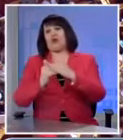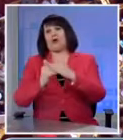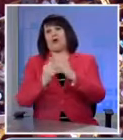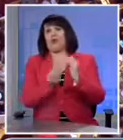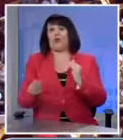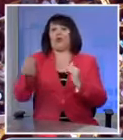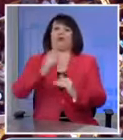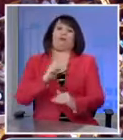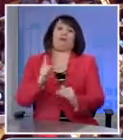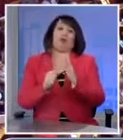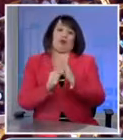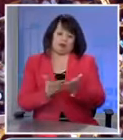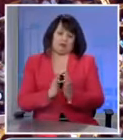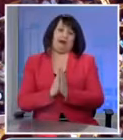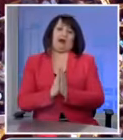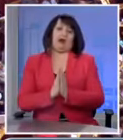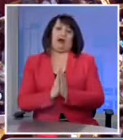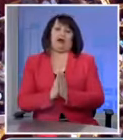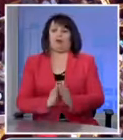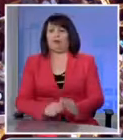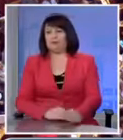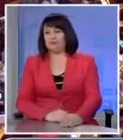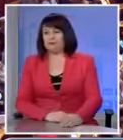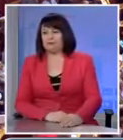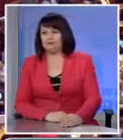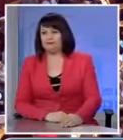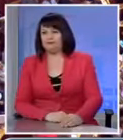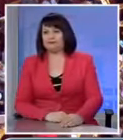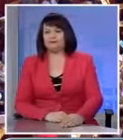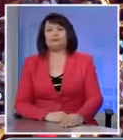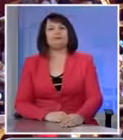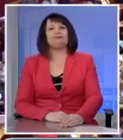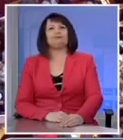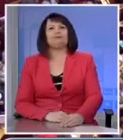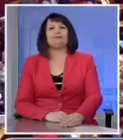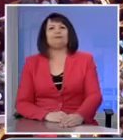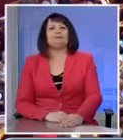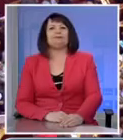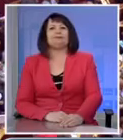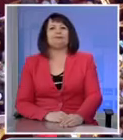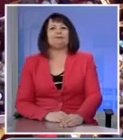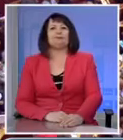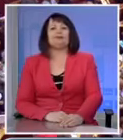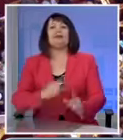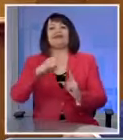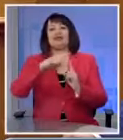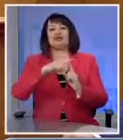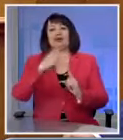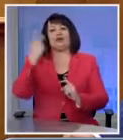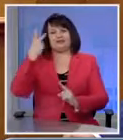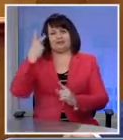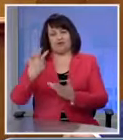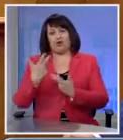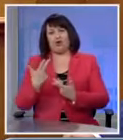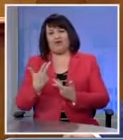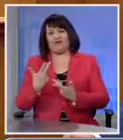υπερβούμε. Να, εδώ είμαι. Και κάποιοι χαρακτήρισαν αυτή την... αλλού. Άντε, μπράβο.